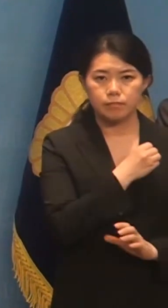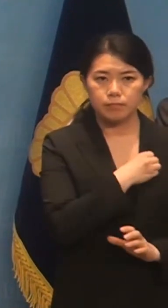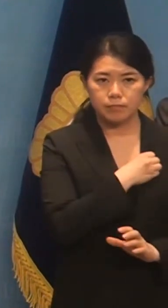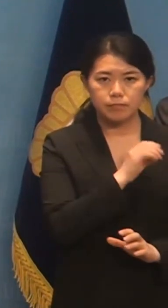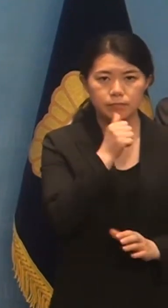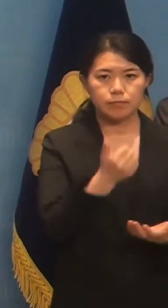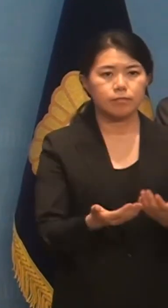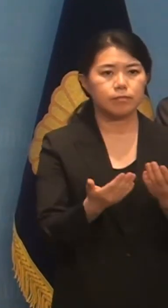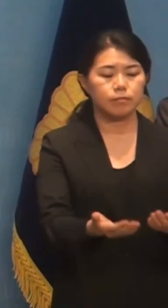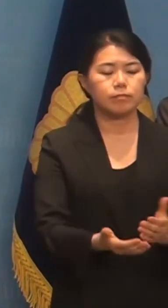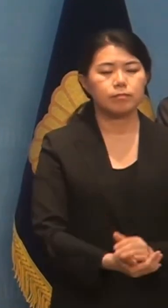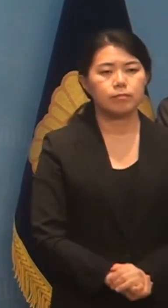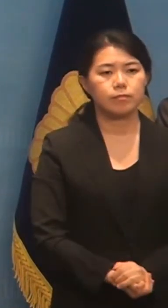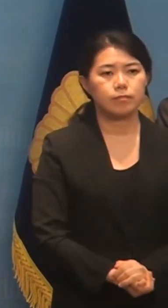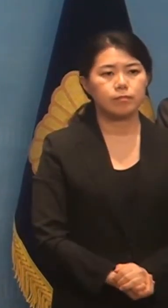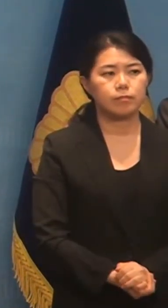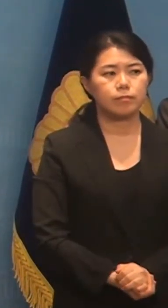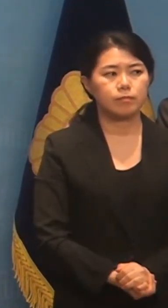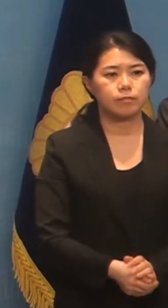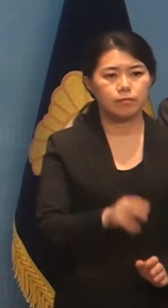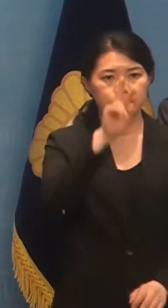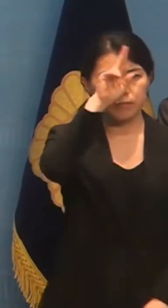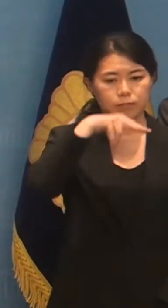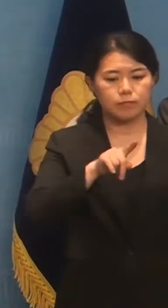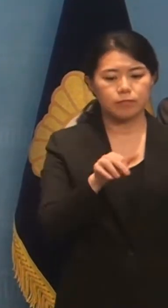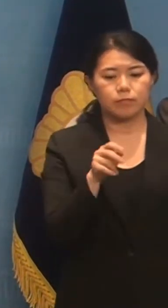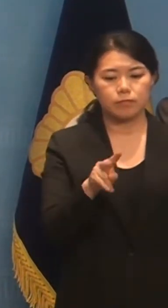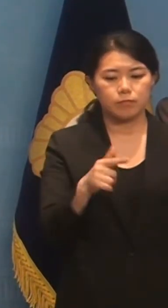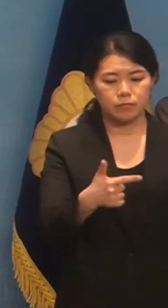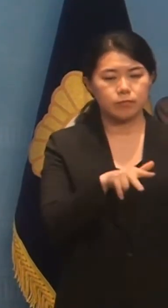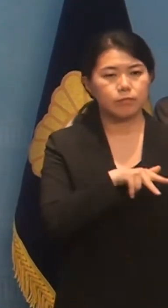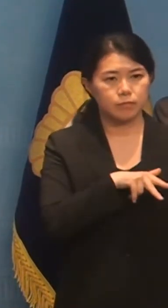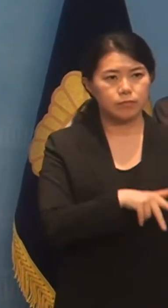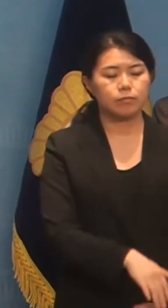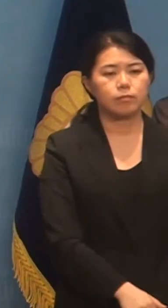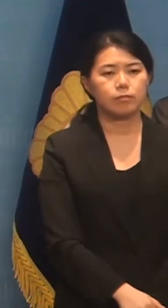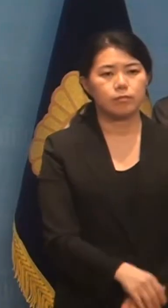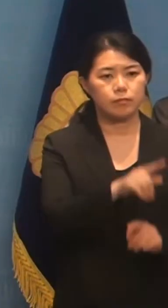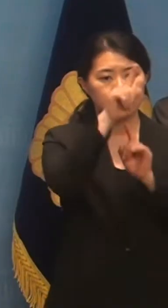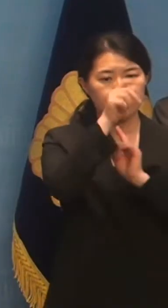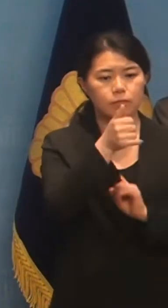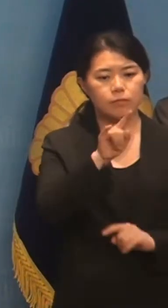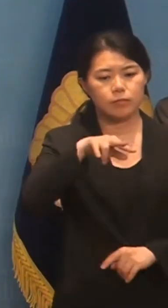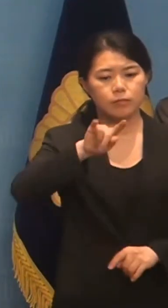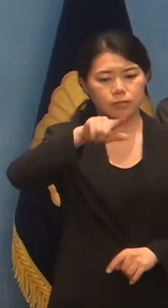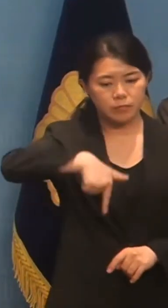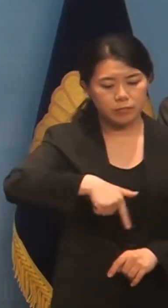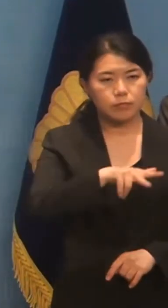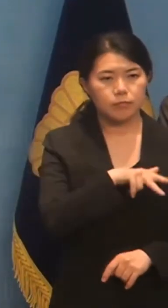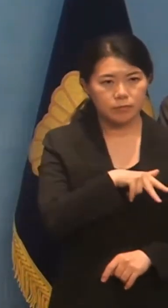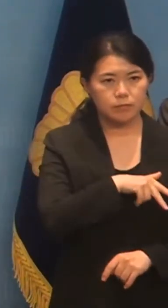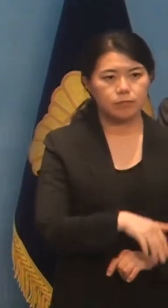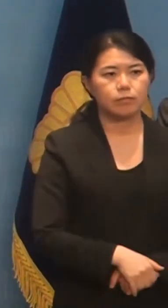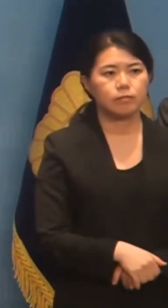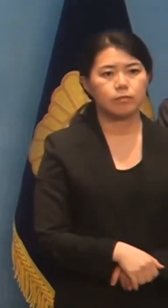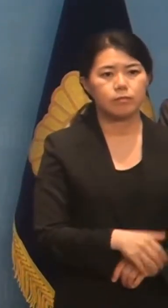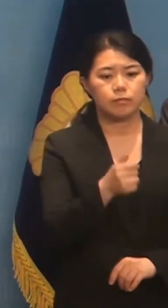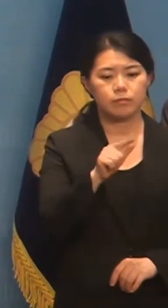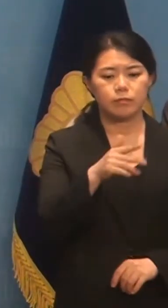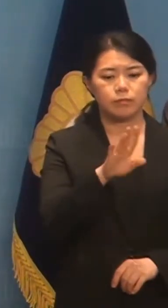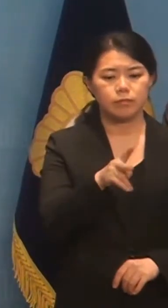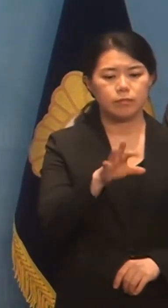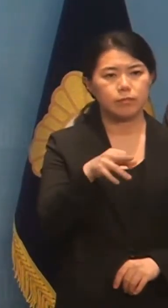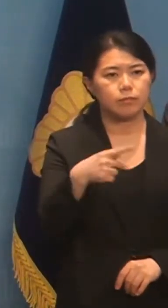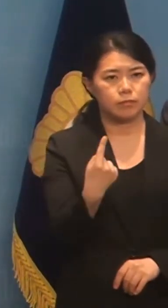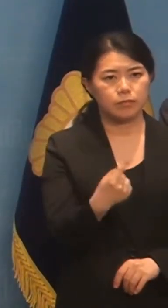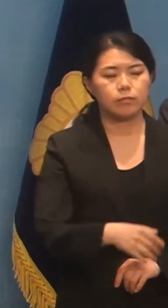위원님들을 소개해 드리겠습니다. 먼저 박정현 의원님 함께해 주셨습니다. 이해식 의원님 함께해 주셨습니다. 한병도